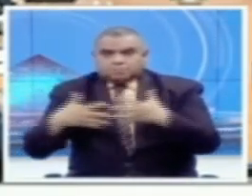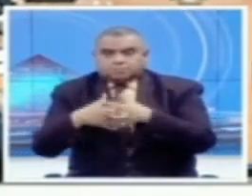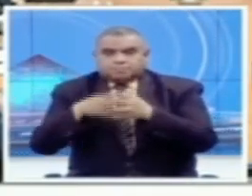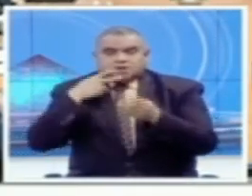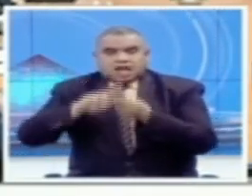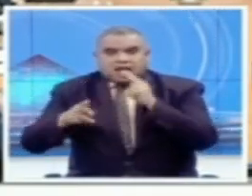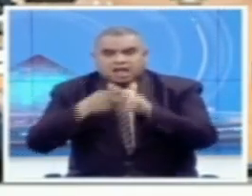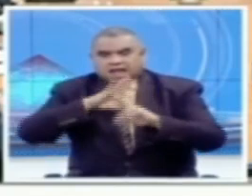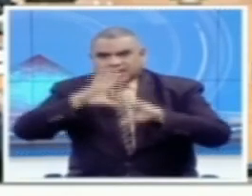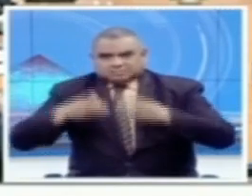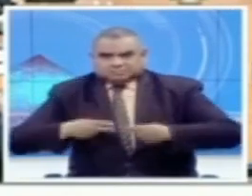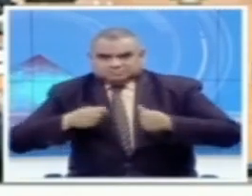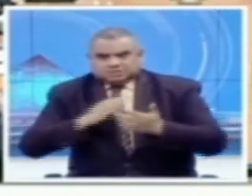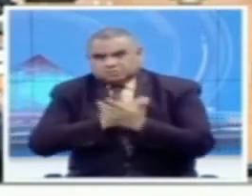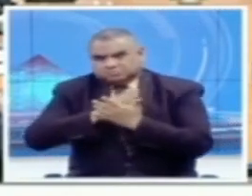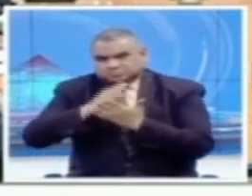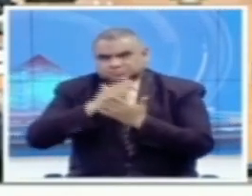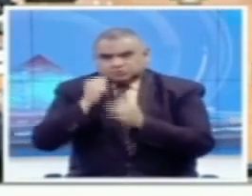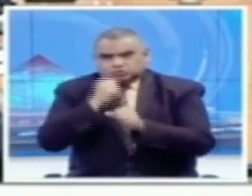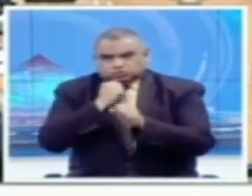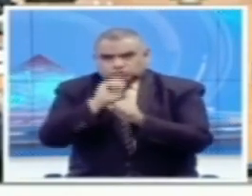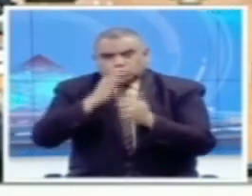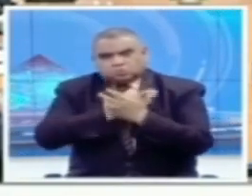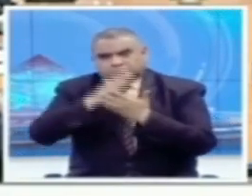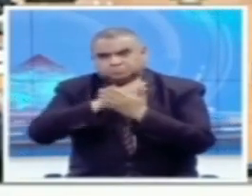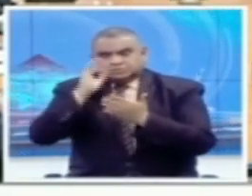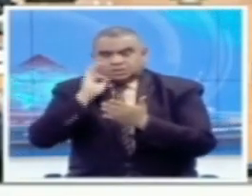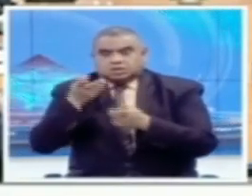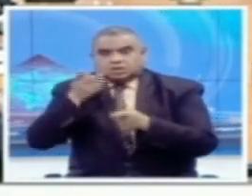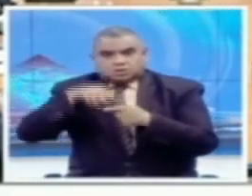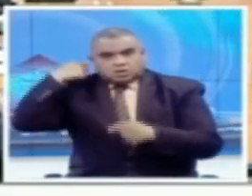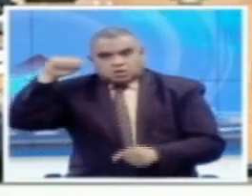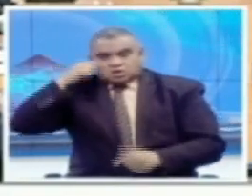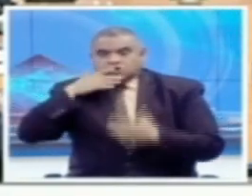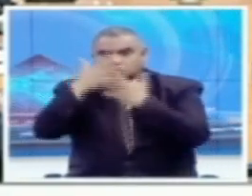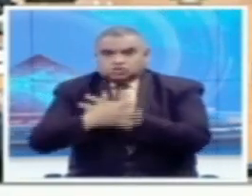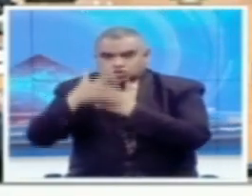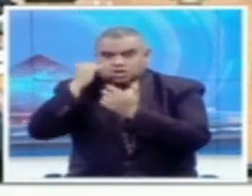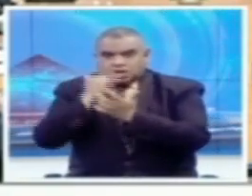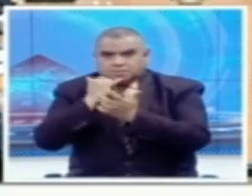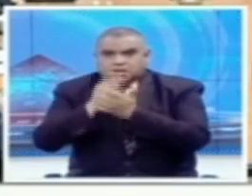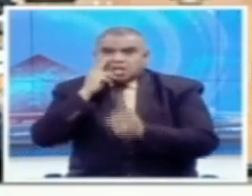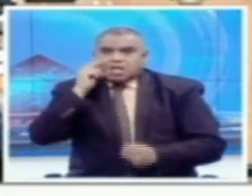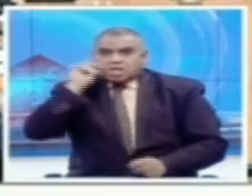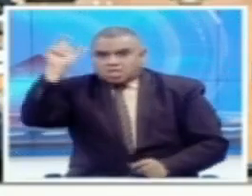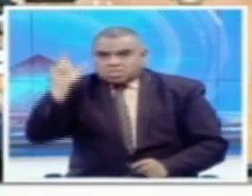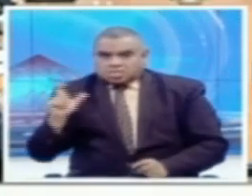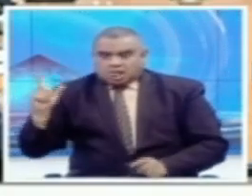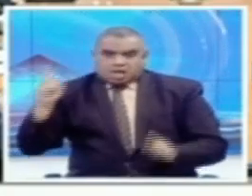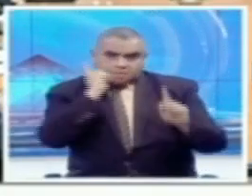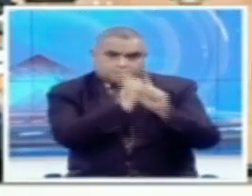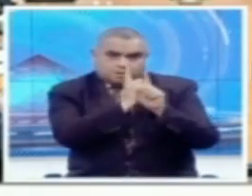أي عقبات قد تواجه أعمالها. من جانبه أعرب رئيس شركة إني عن تشرفه بلقاء السيد